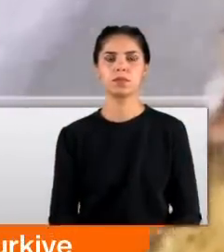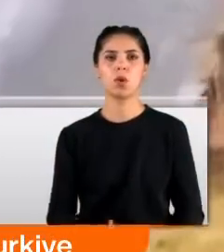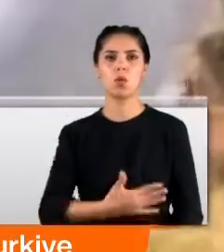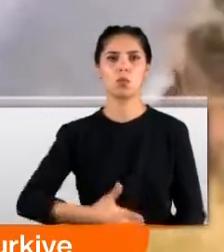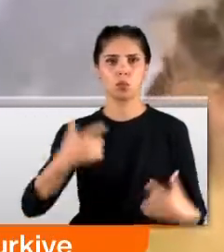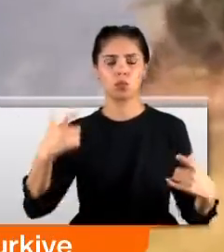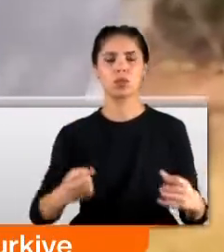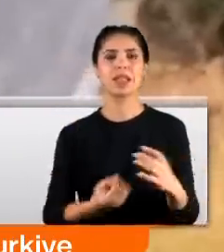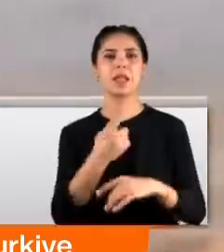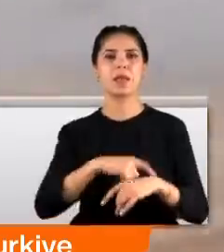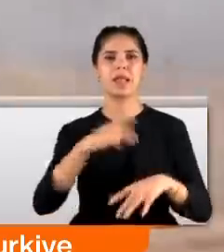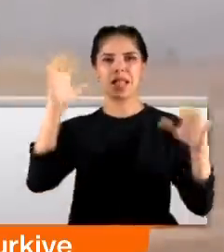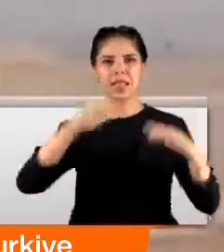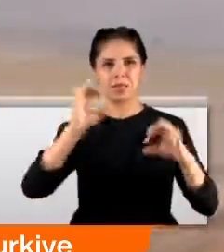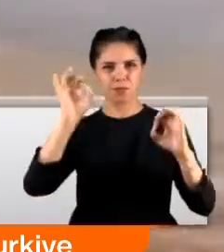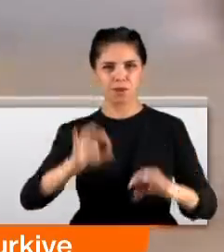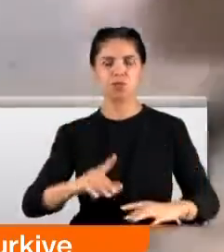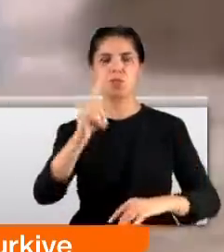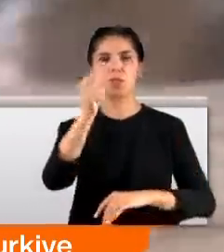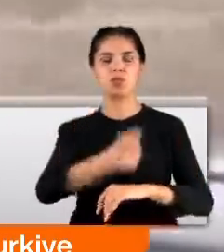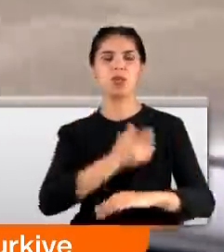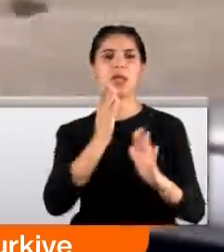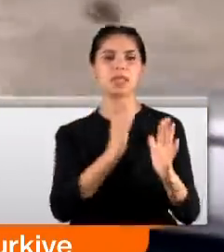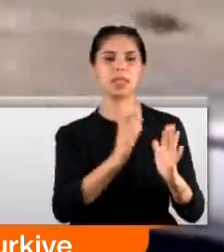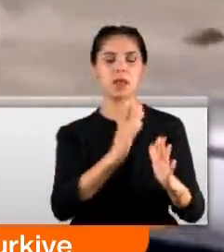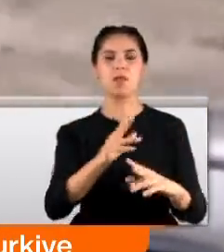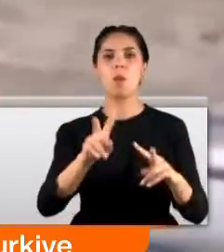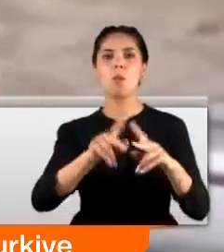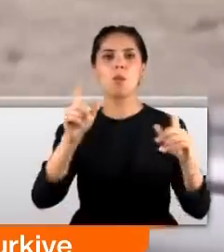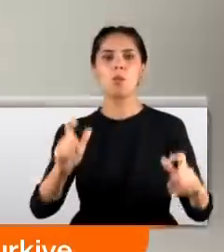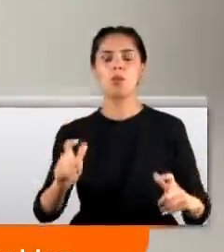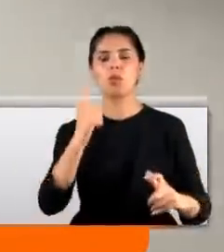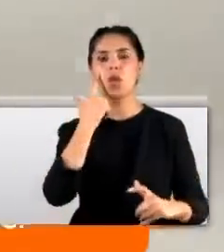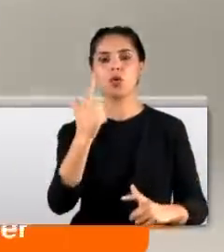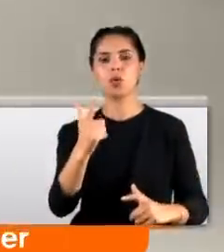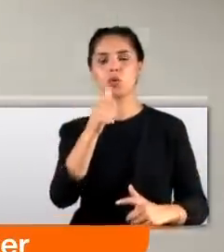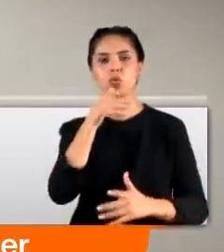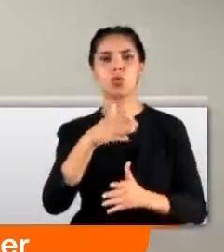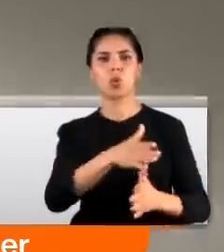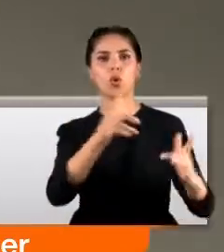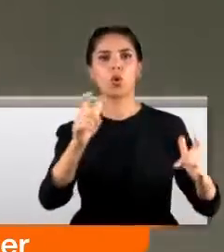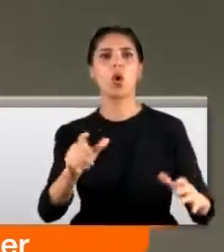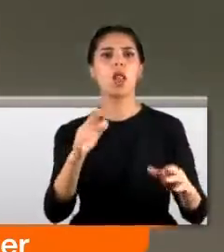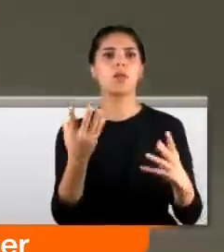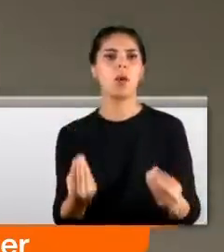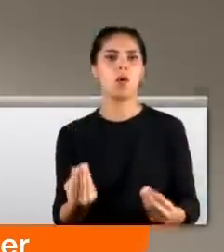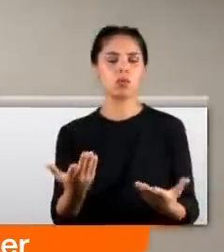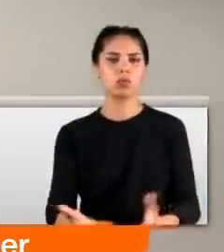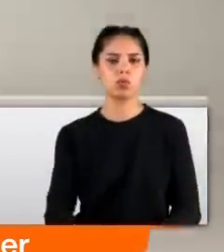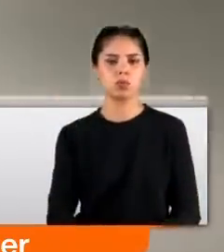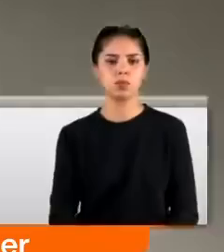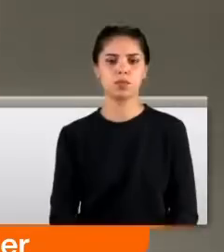Bursa'da sabah başlayan sağanak yaklaşık 1,5 saat sürdü. Mudanya ilçesi göle döndü. Derenin denize açılan